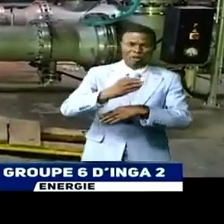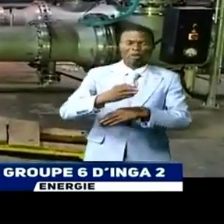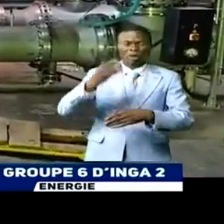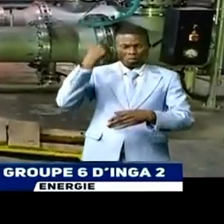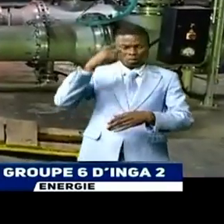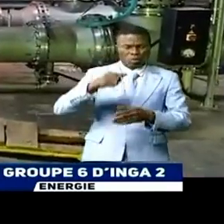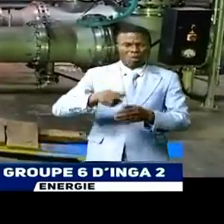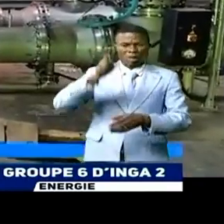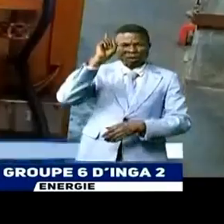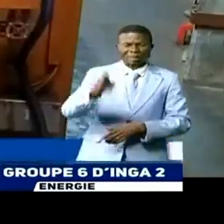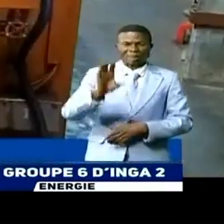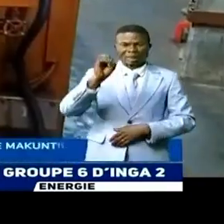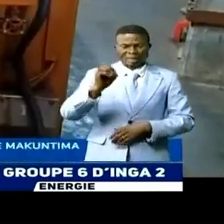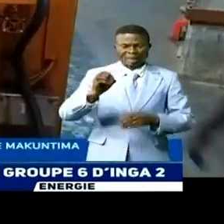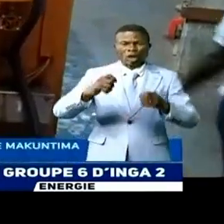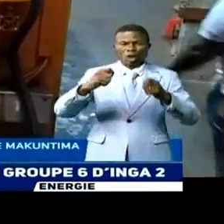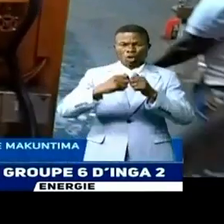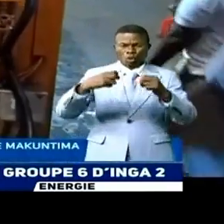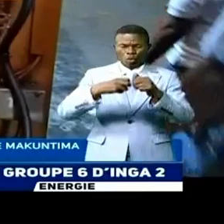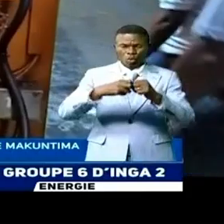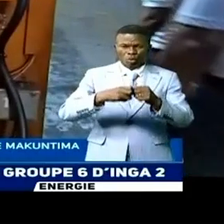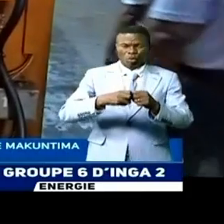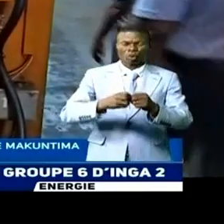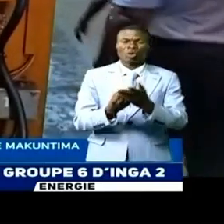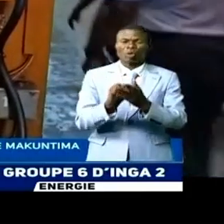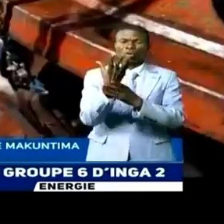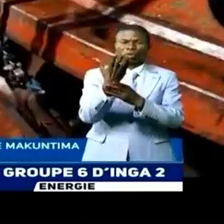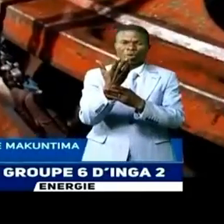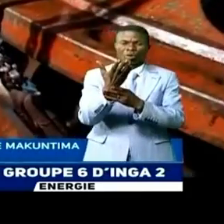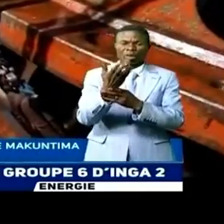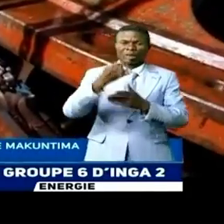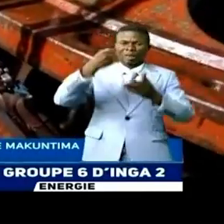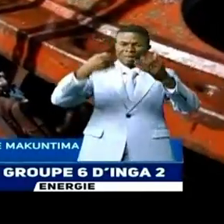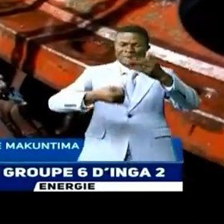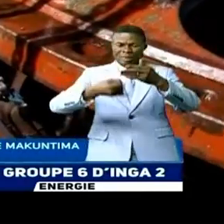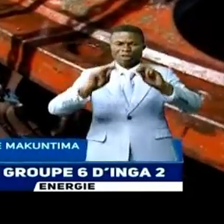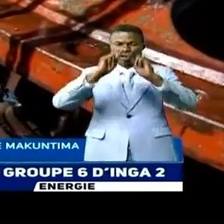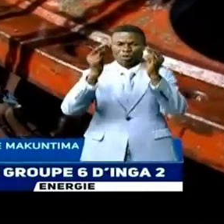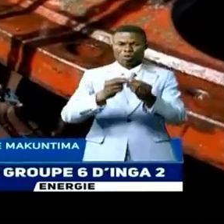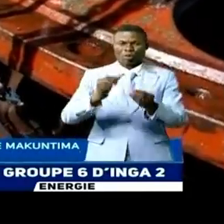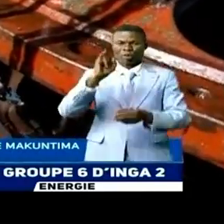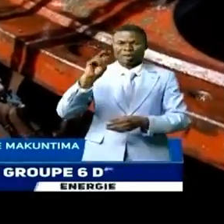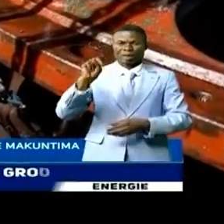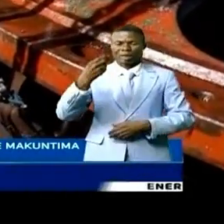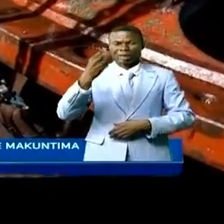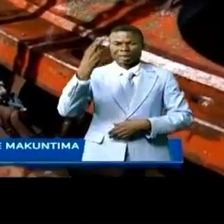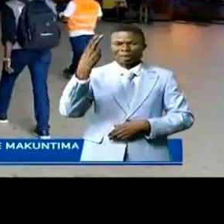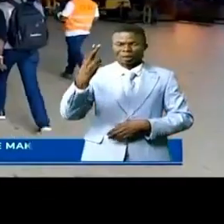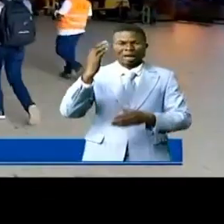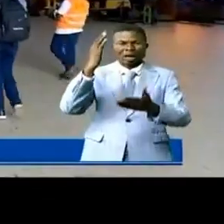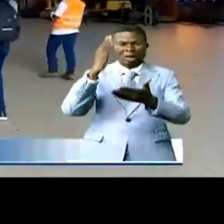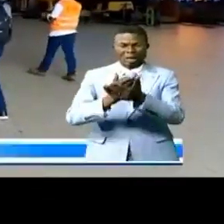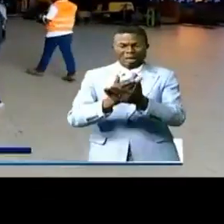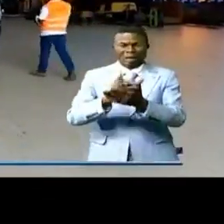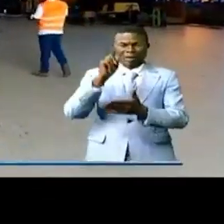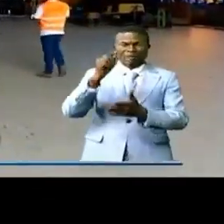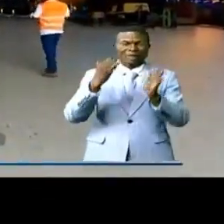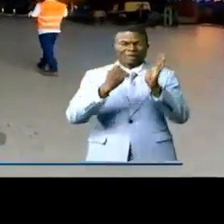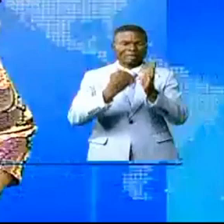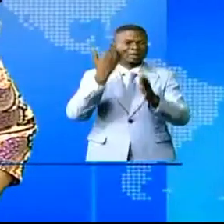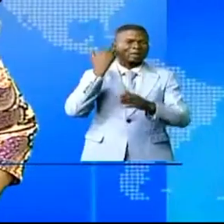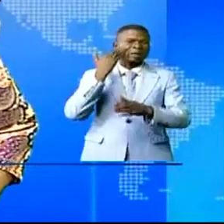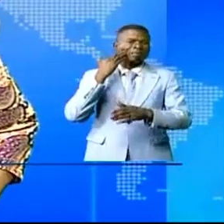150 mégawatts dans les réseaux produit par les sixièmes groupe d'inga 2 qui s'est arrêté les vingt six masses d'air